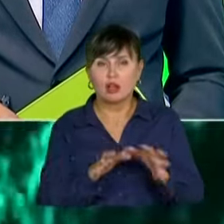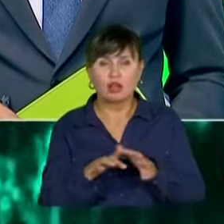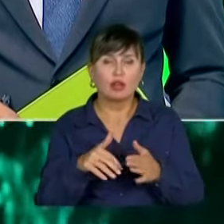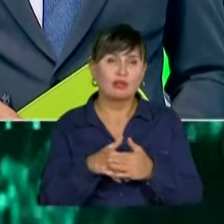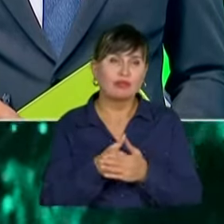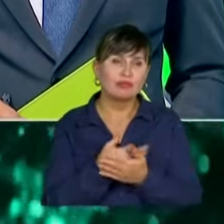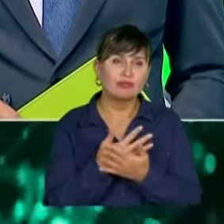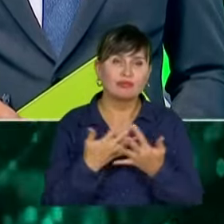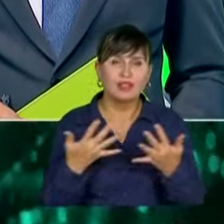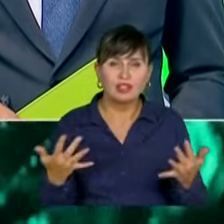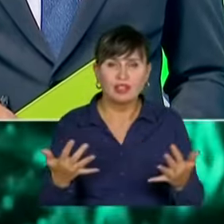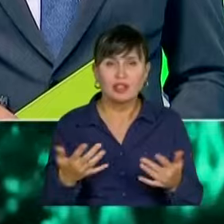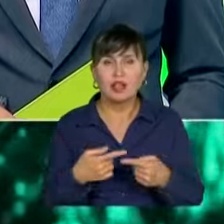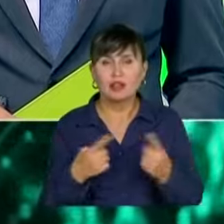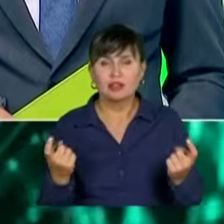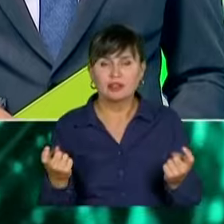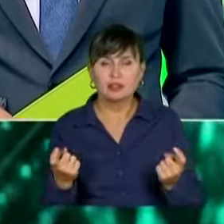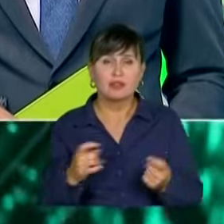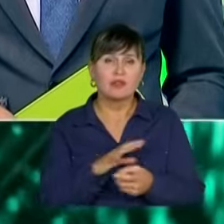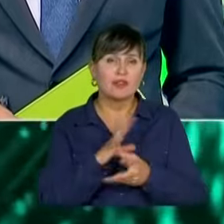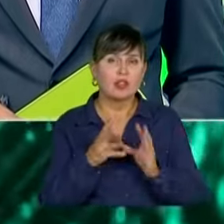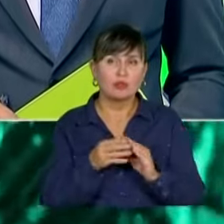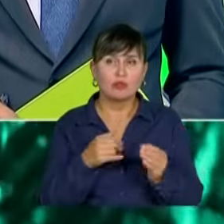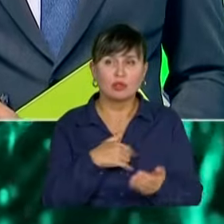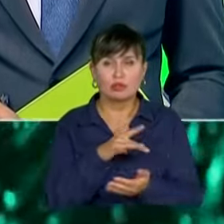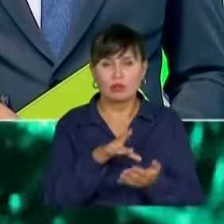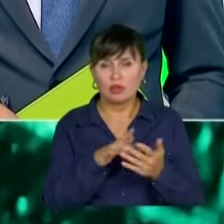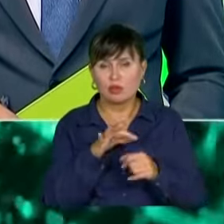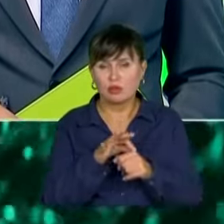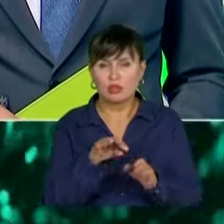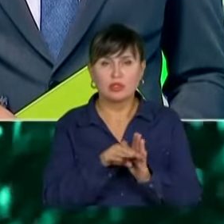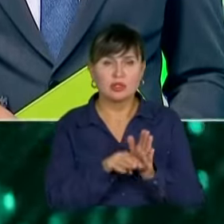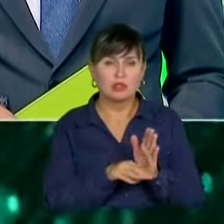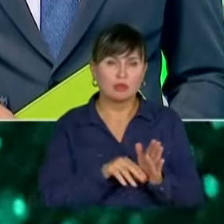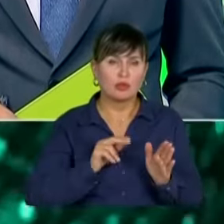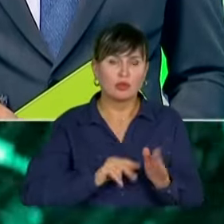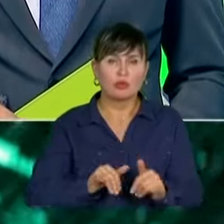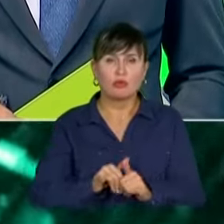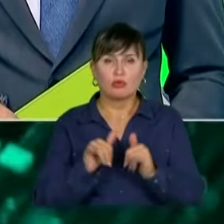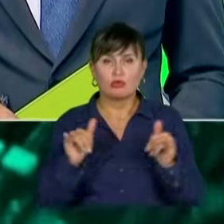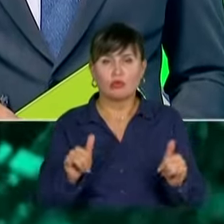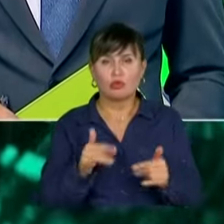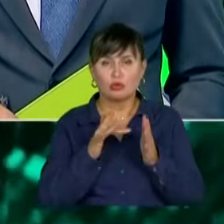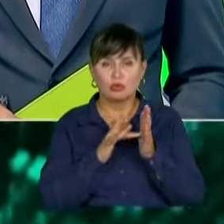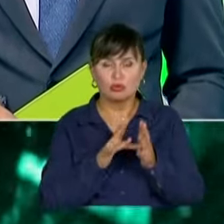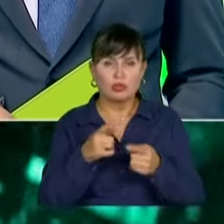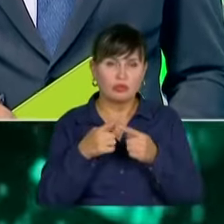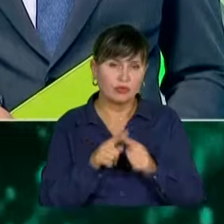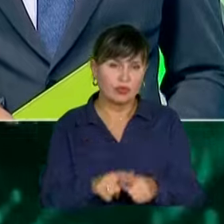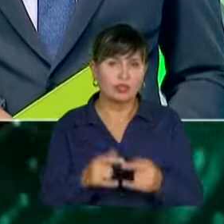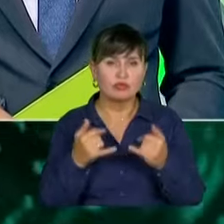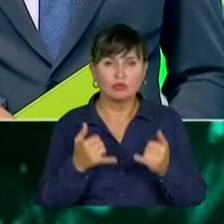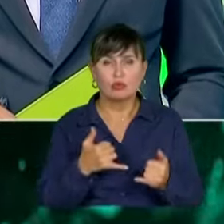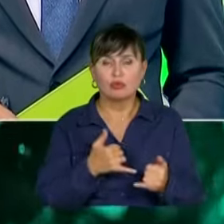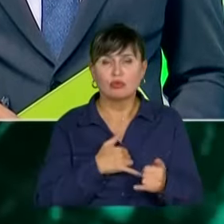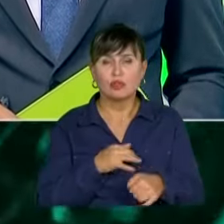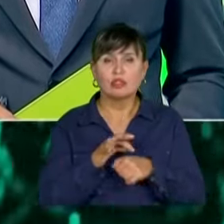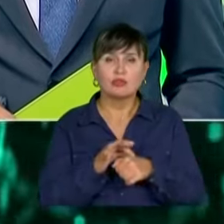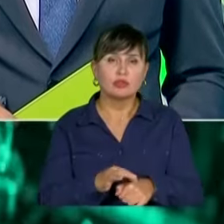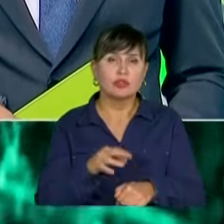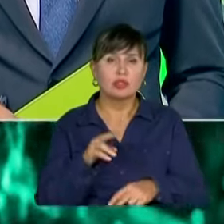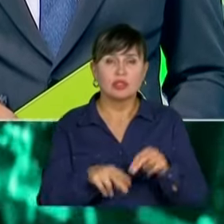глэмпинги, была открыта новая гостиница. В целом у нас в городе ведется системная работа по увеличению туристской инфраструктуры. К примеру, на сегодня у нас ведется строительство